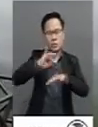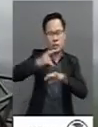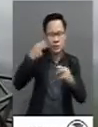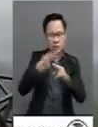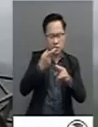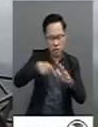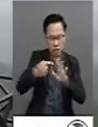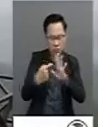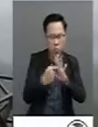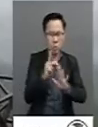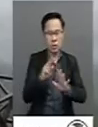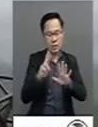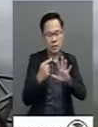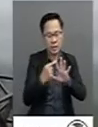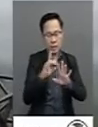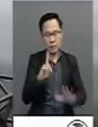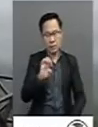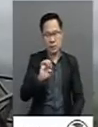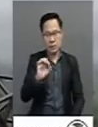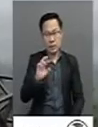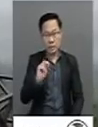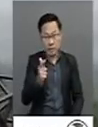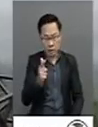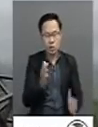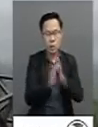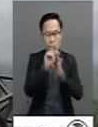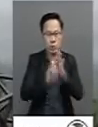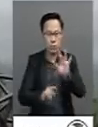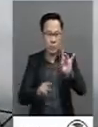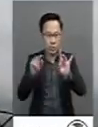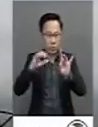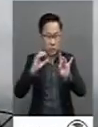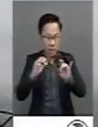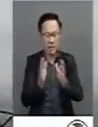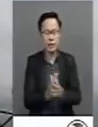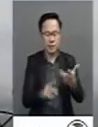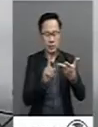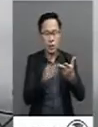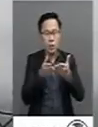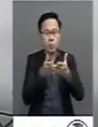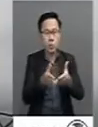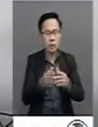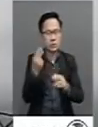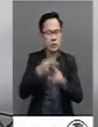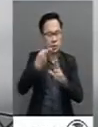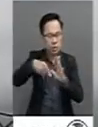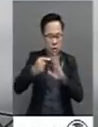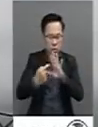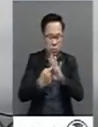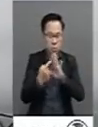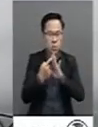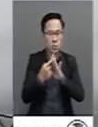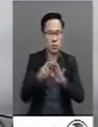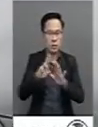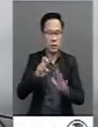งเหลือ8องศาเซลเซียสค่ะโดยเฉพาะยอดภูในเขตอุทยานแห่งชาติภูเรืออุณหภูมิก็อยู่ที่ 5.5 องศาเซลเซียสเท่านั้นค่ะ